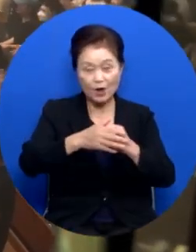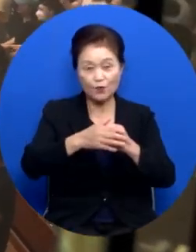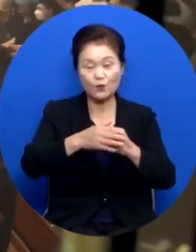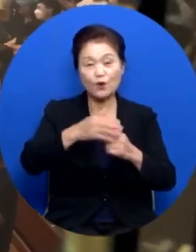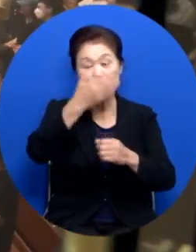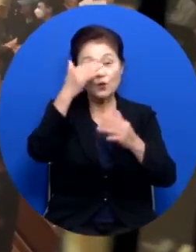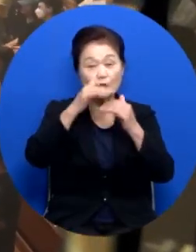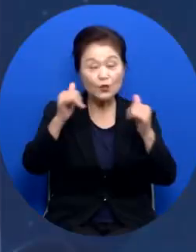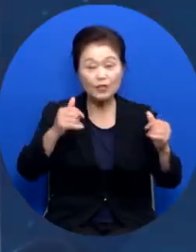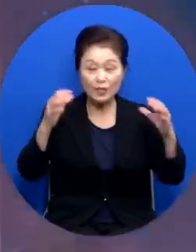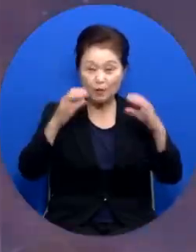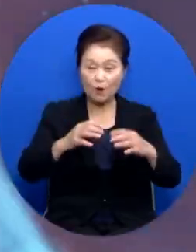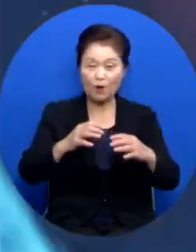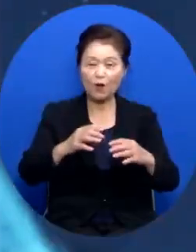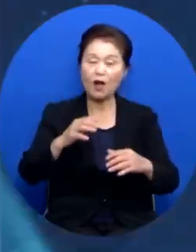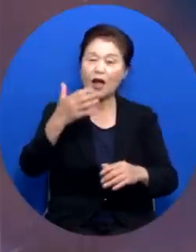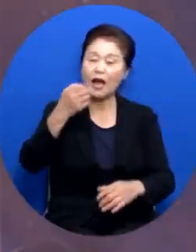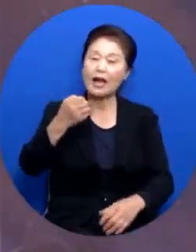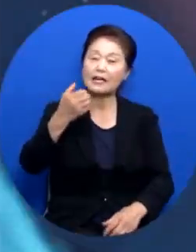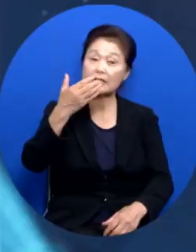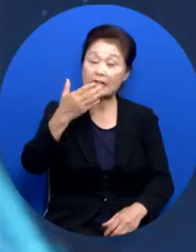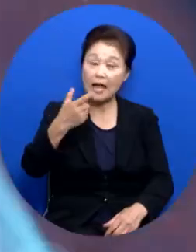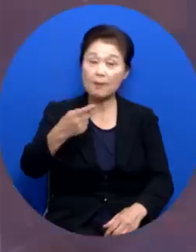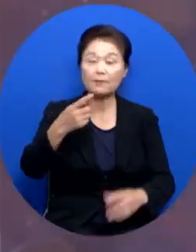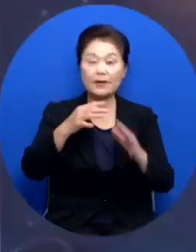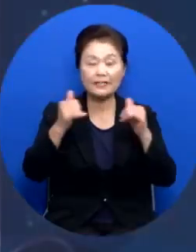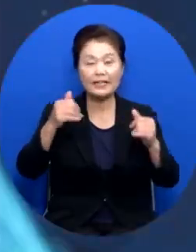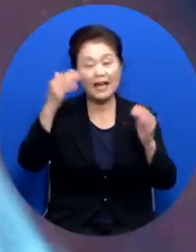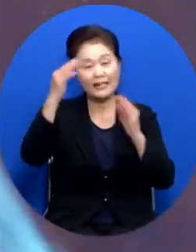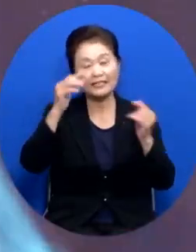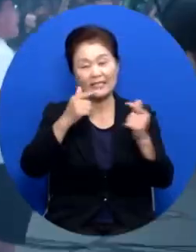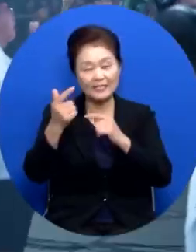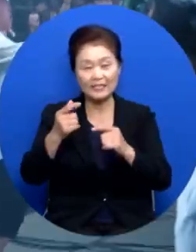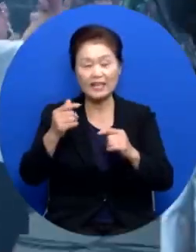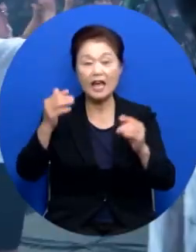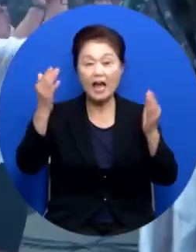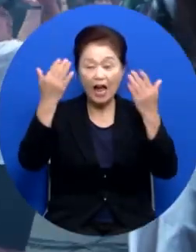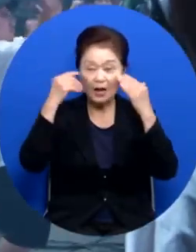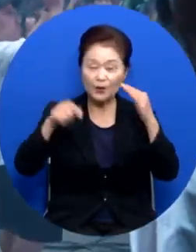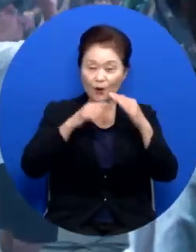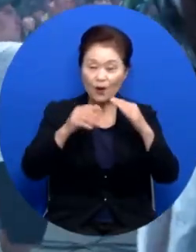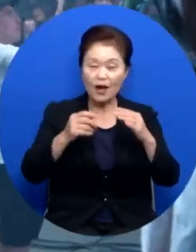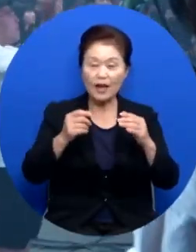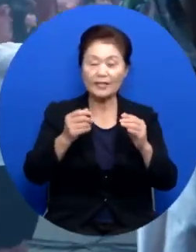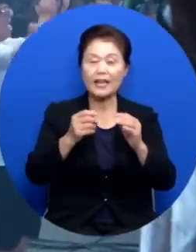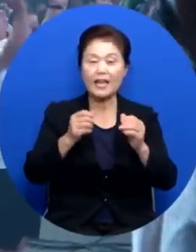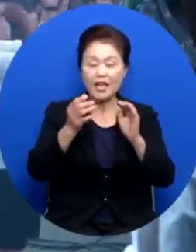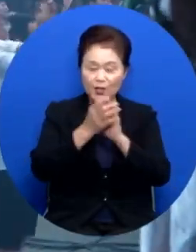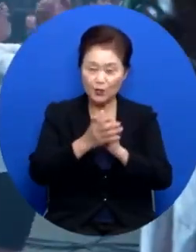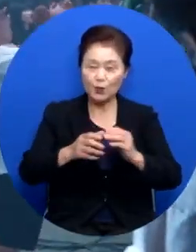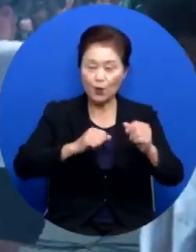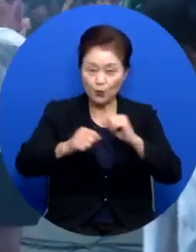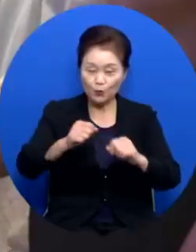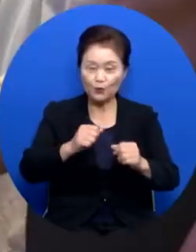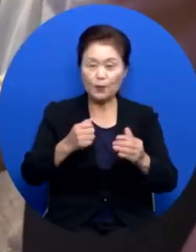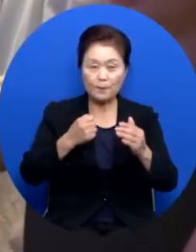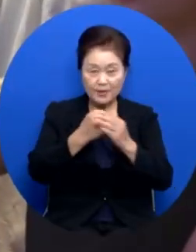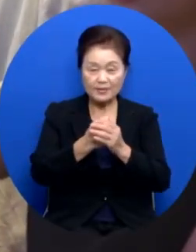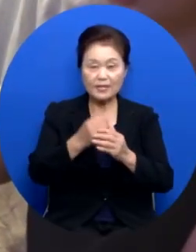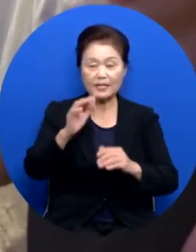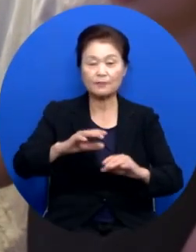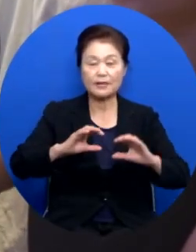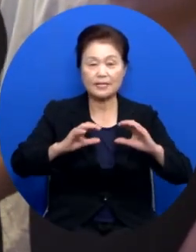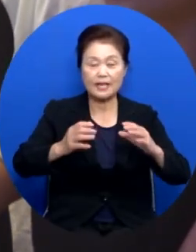이번 집회는 91명의 학생들이 학교 내 기도 운동을 결신했으며 대구 교회와 가정, 나라와 온 열방을